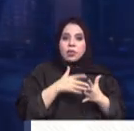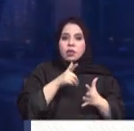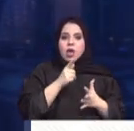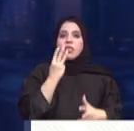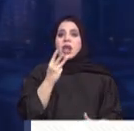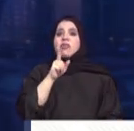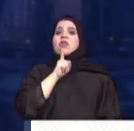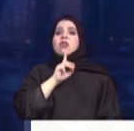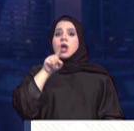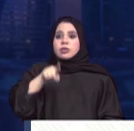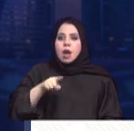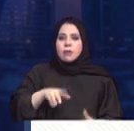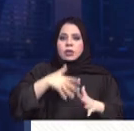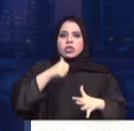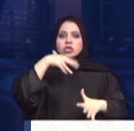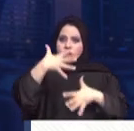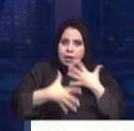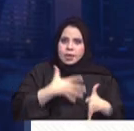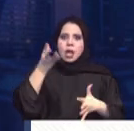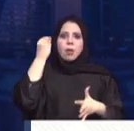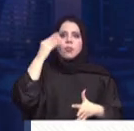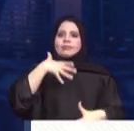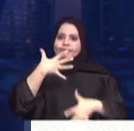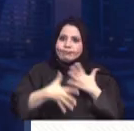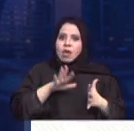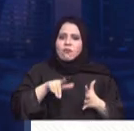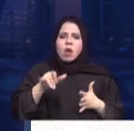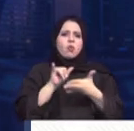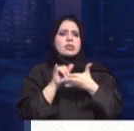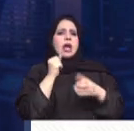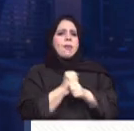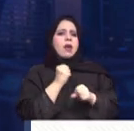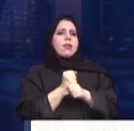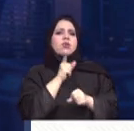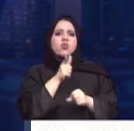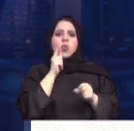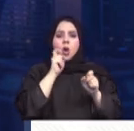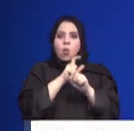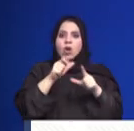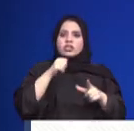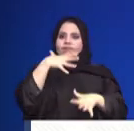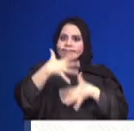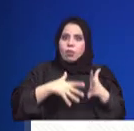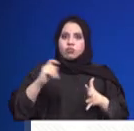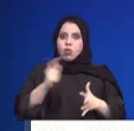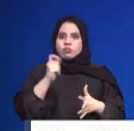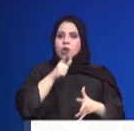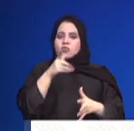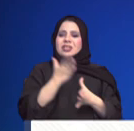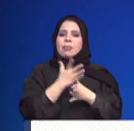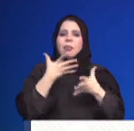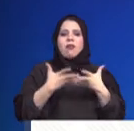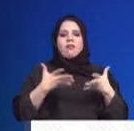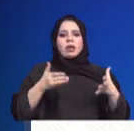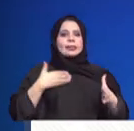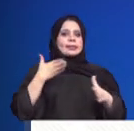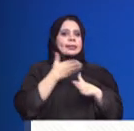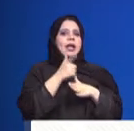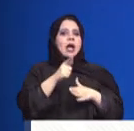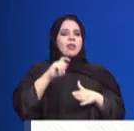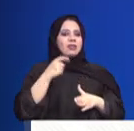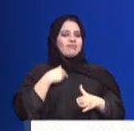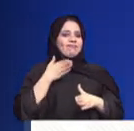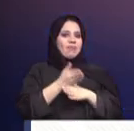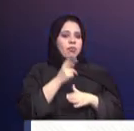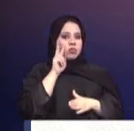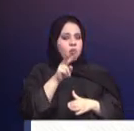ثلاثه ايام وان المؤسسه تعمل في الوقت الحالي على جعل التحديث فوريا وذلك لتسهيل العمليه بشكل